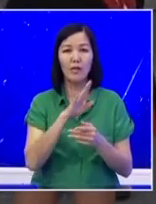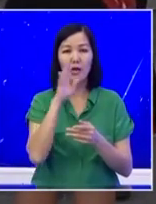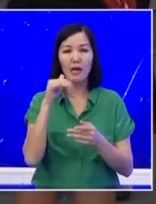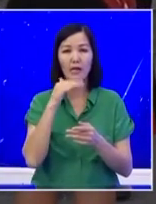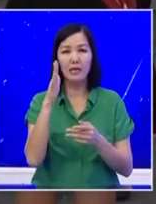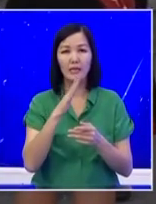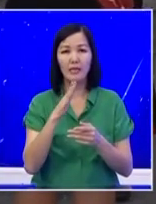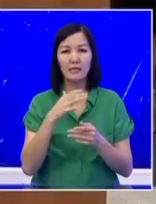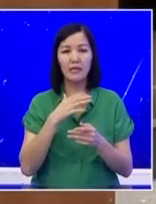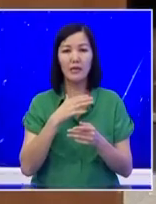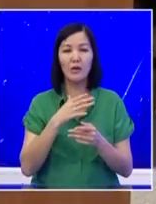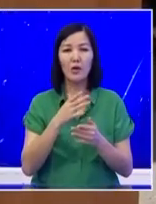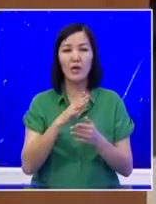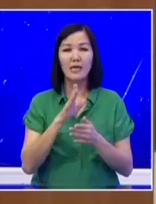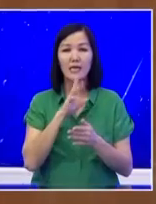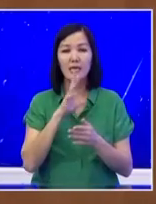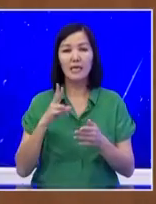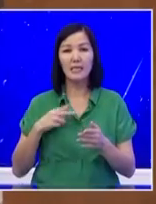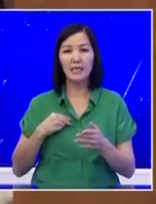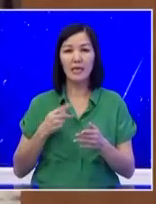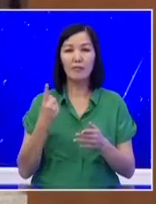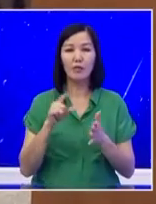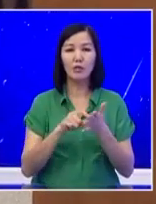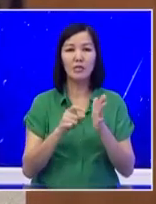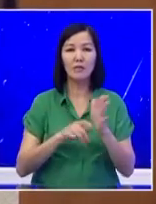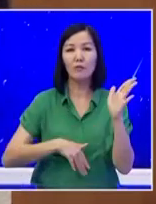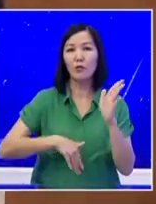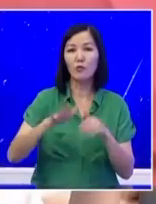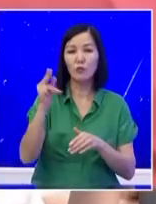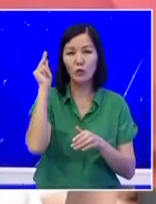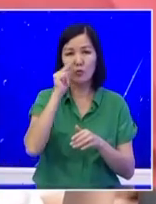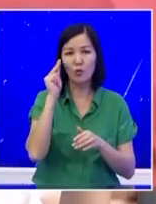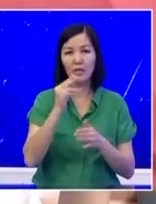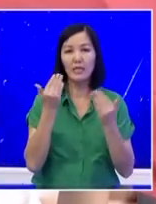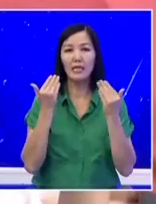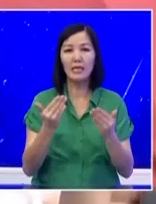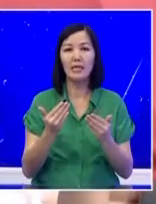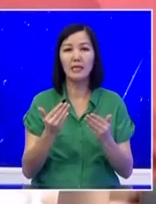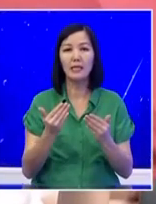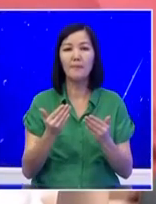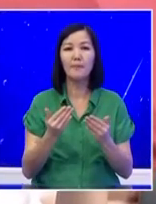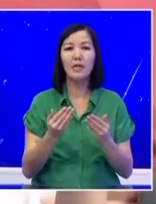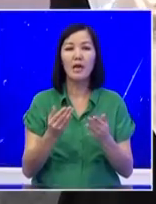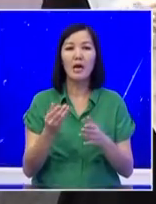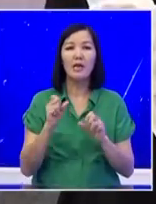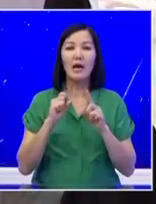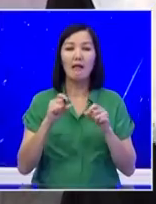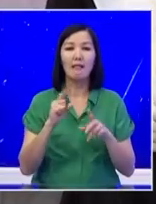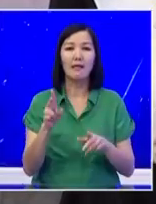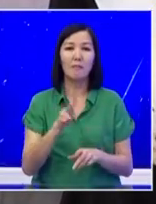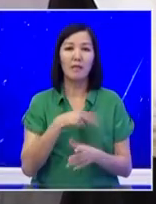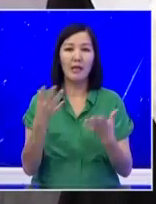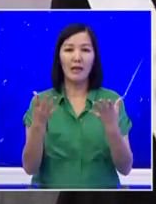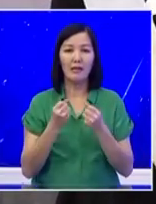мен Алмагүлдің үкілеген үміттері. Бірінші сыныптан үздік оқыды, міне еңбегі ақталып, маңдайы жарқырап, кеудесіне